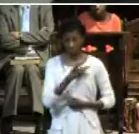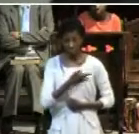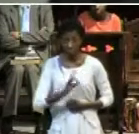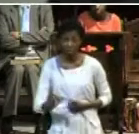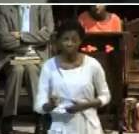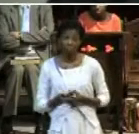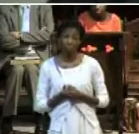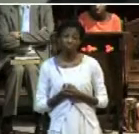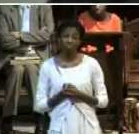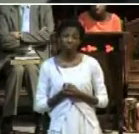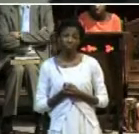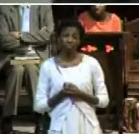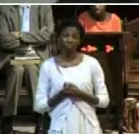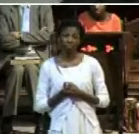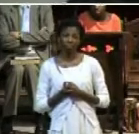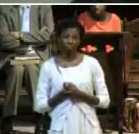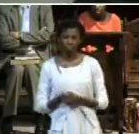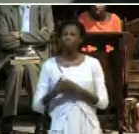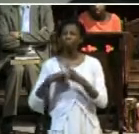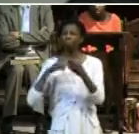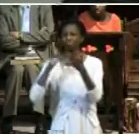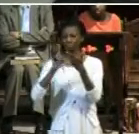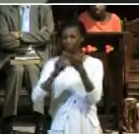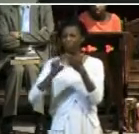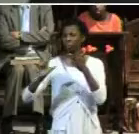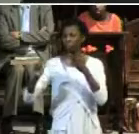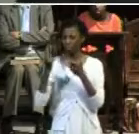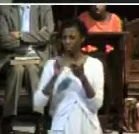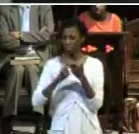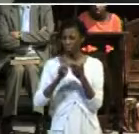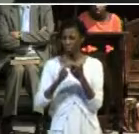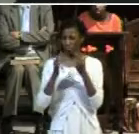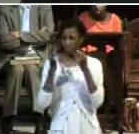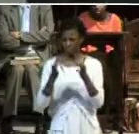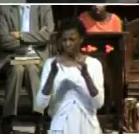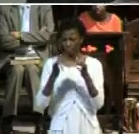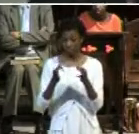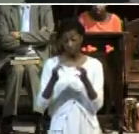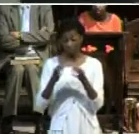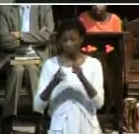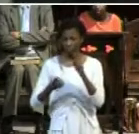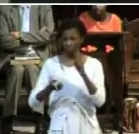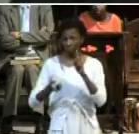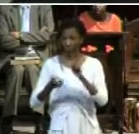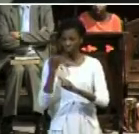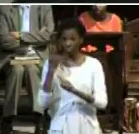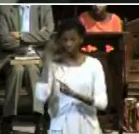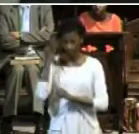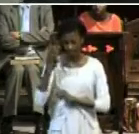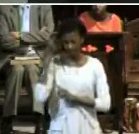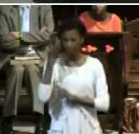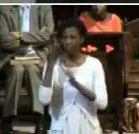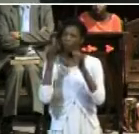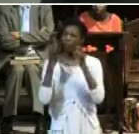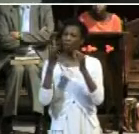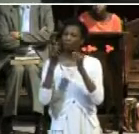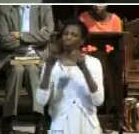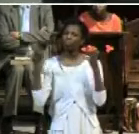pas. La deuxième question majeure qui le préoccupe, c'est ce qui se